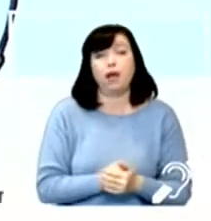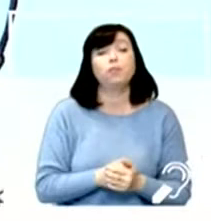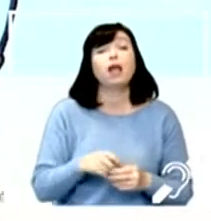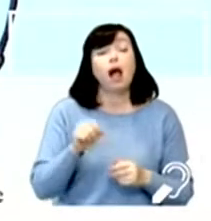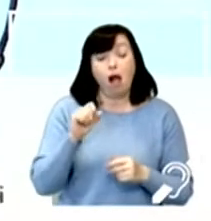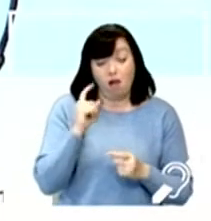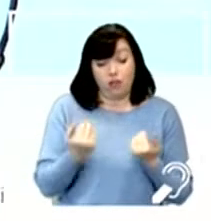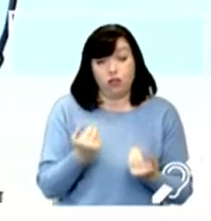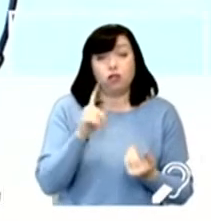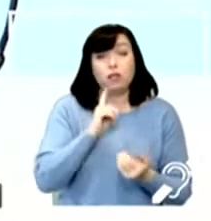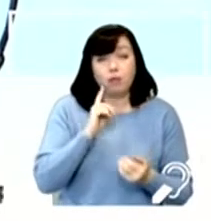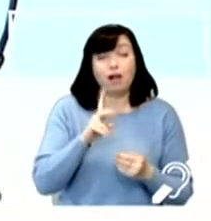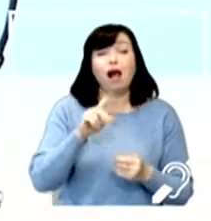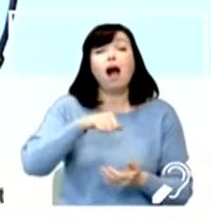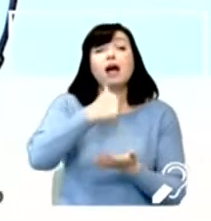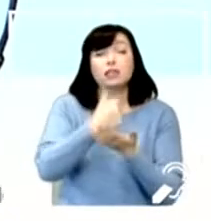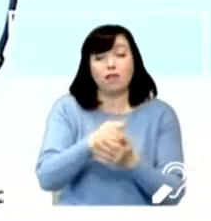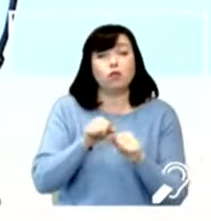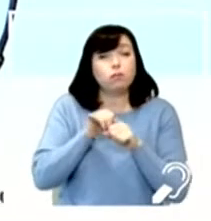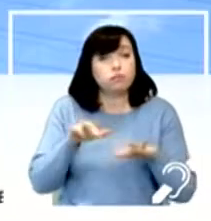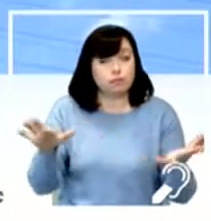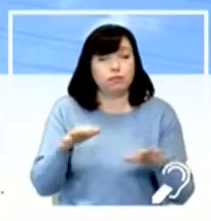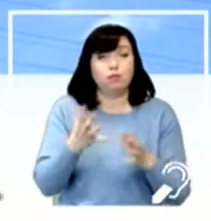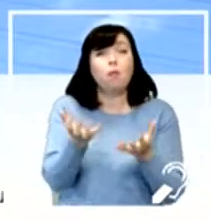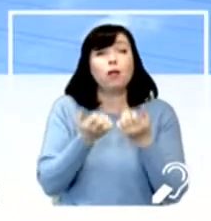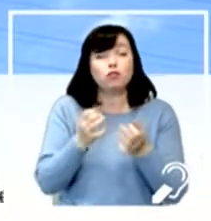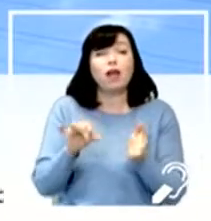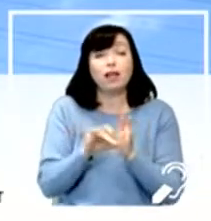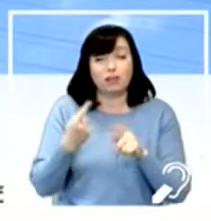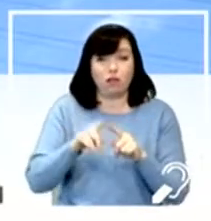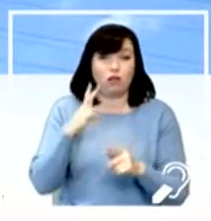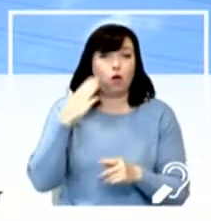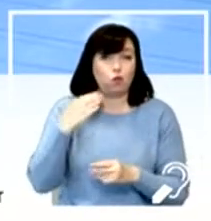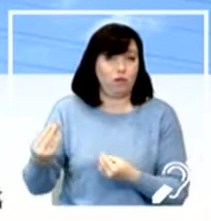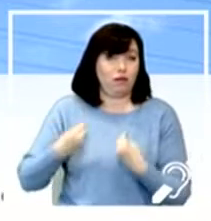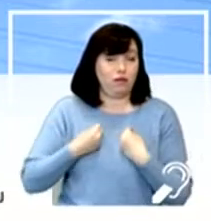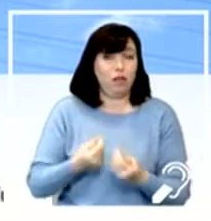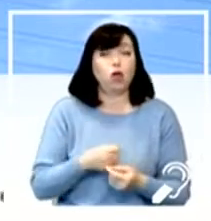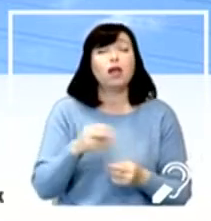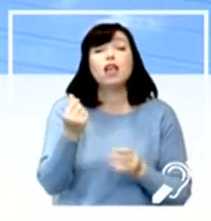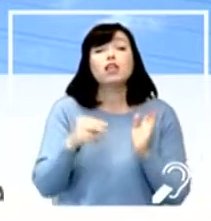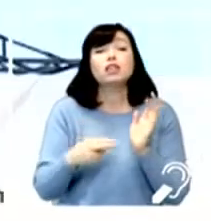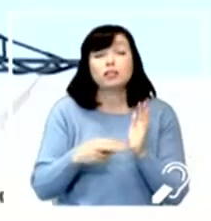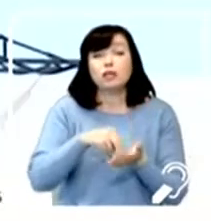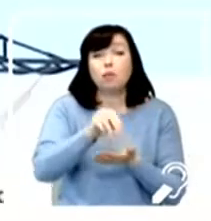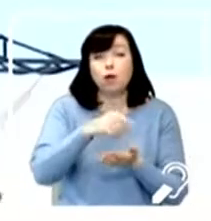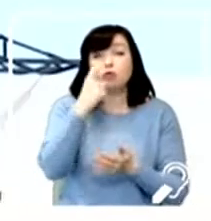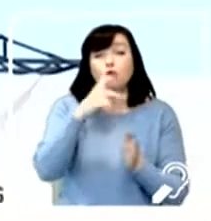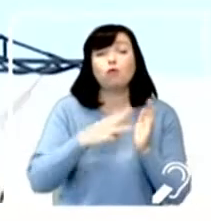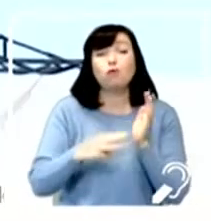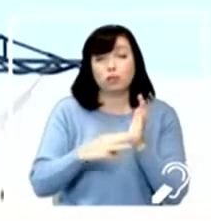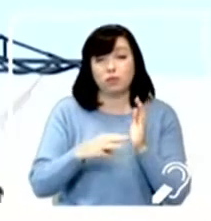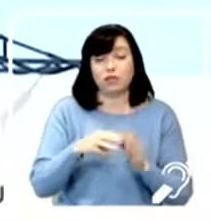principalul distribuitor de curent pentru Republica Moldova este România. Prețul mediu de achiziție este de 180 de euro pentru